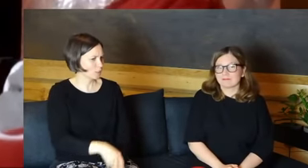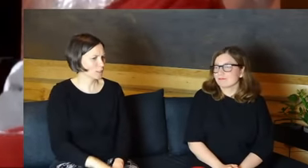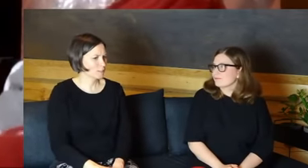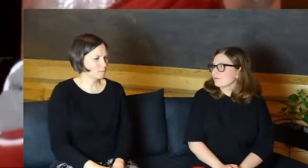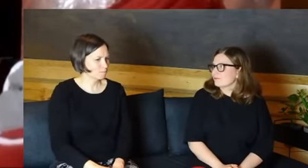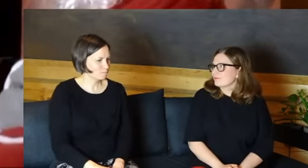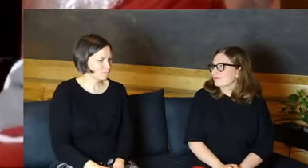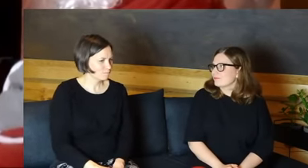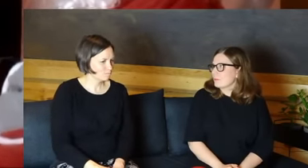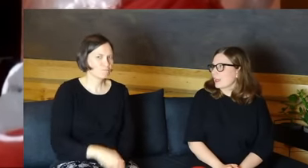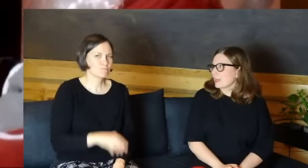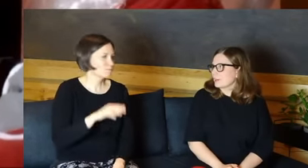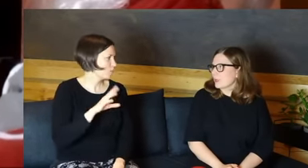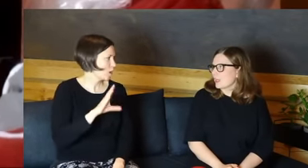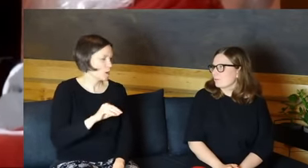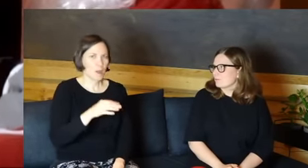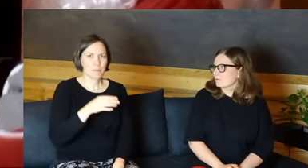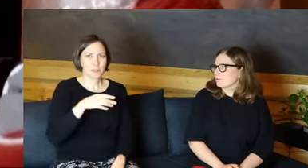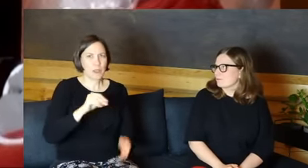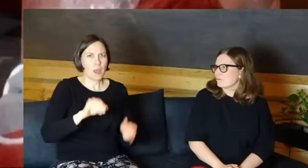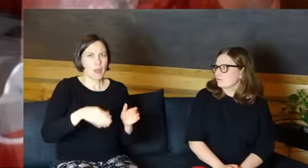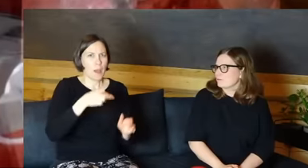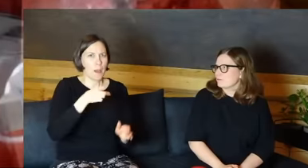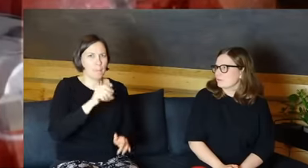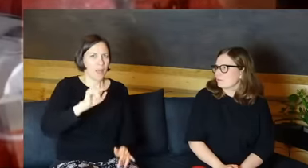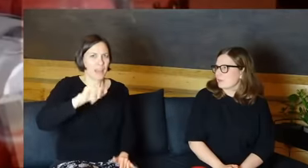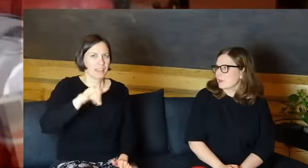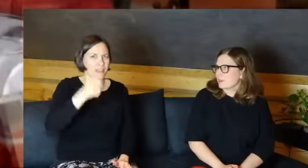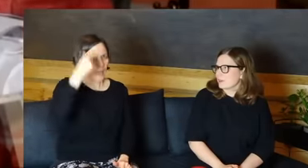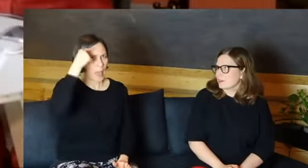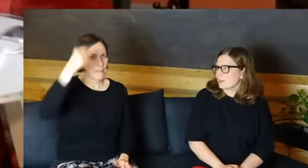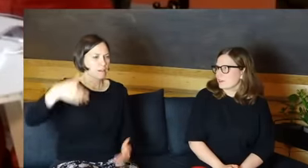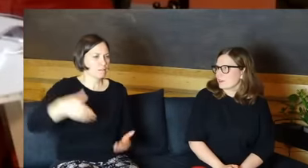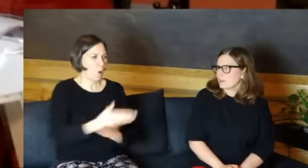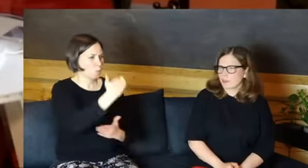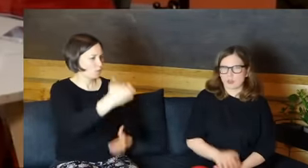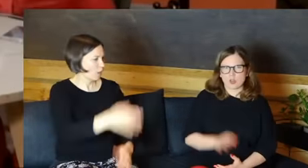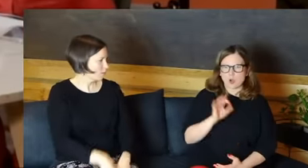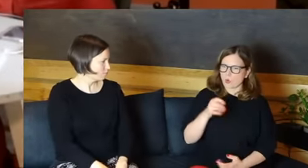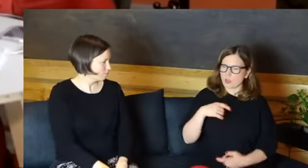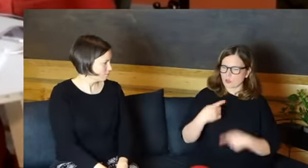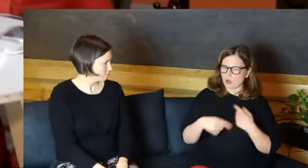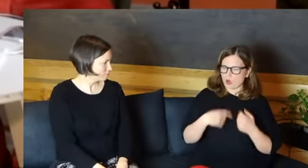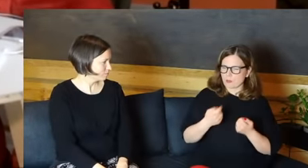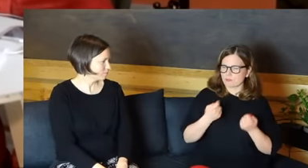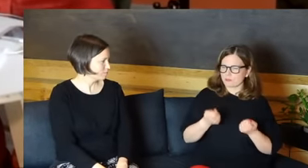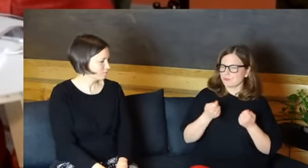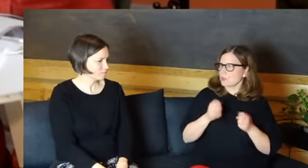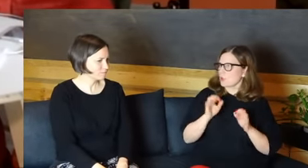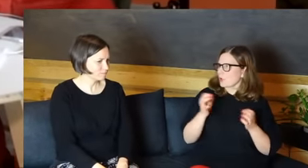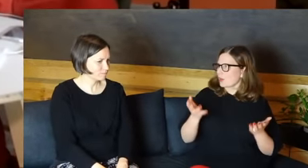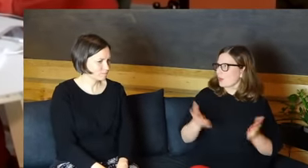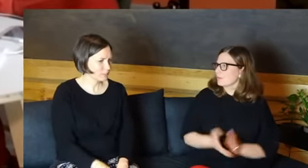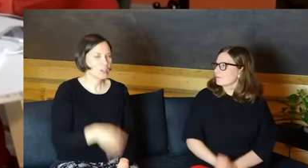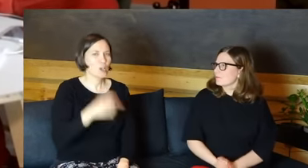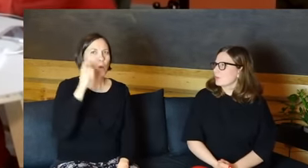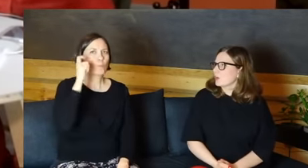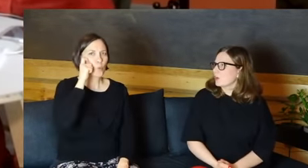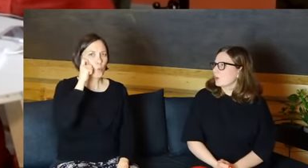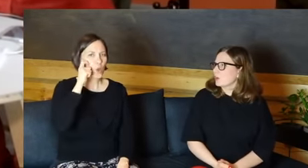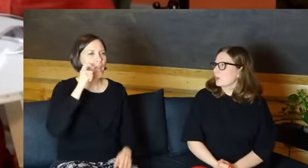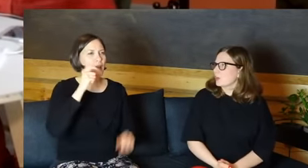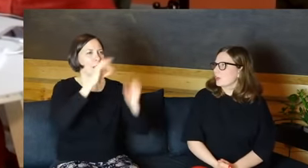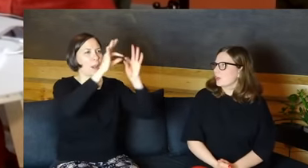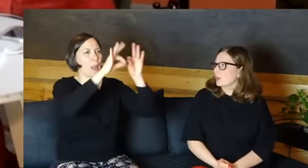Päijät-Hämeen kautta sitten tänne Hyvinkäälle. No, miten se ajopeli kulki oikein? Ompelukoneella puhelinlankoja pitkin tuli tällä